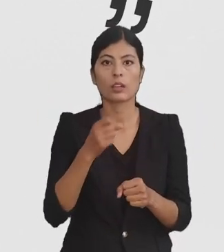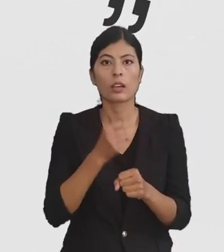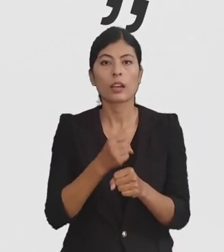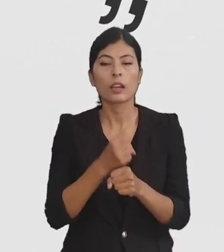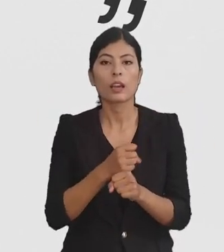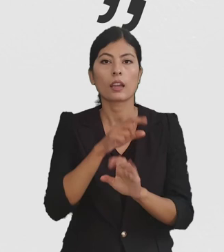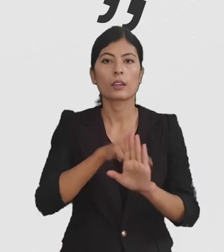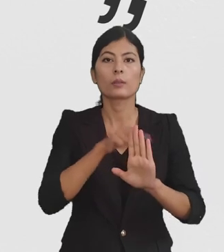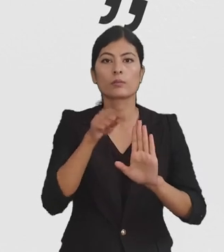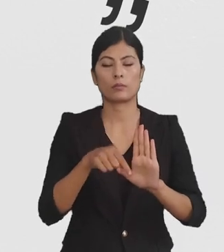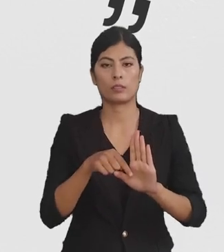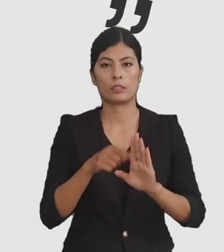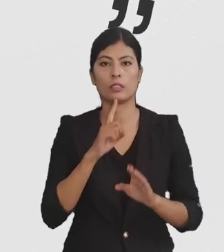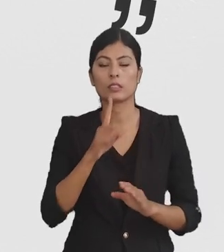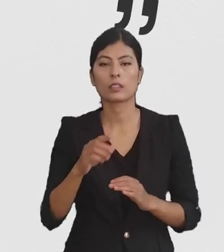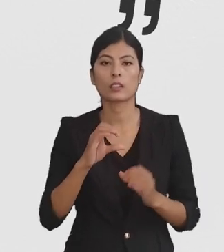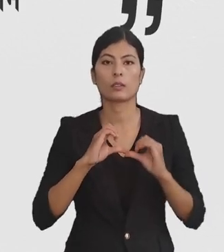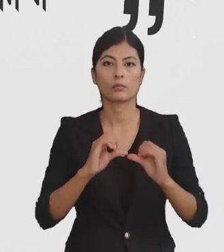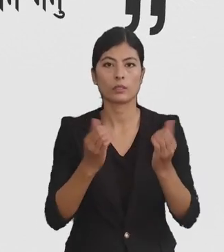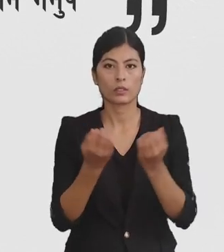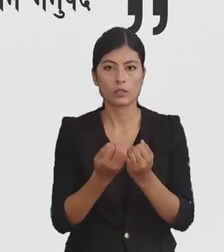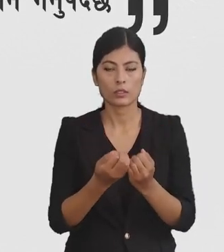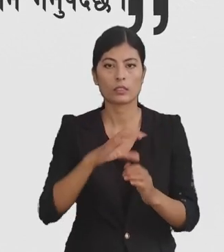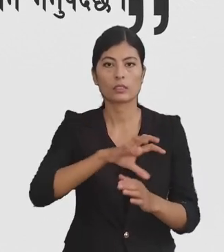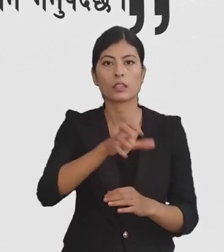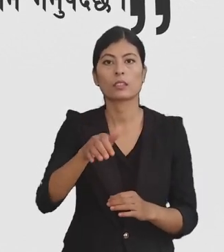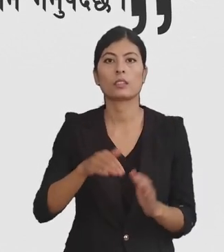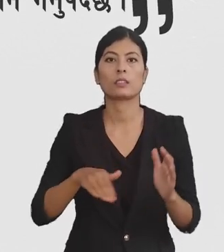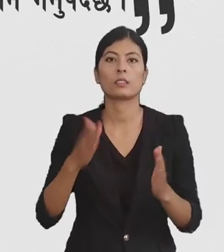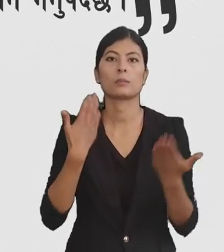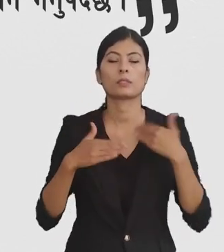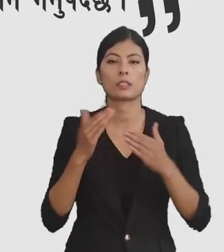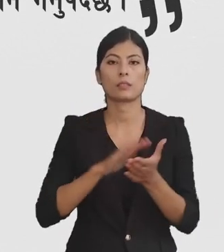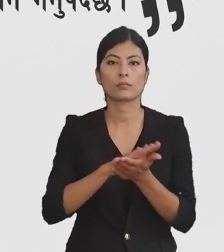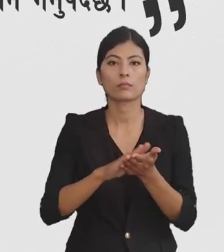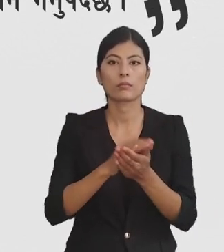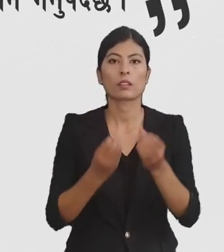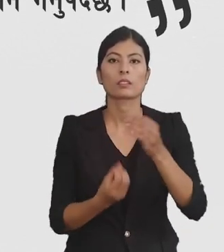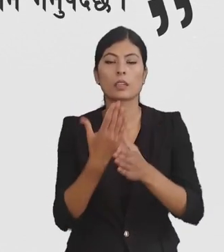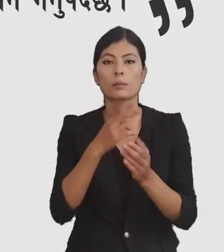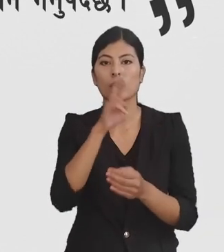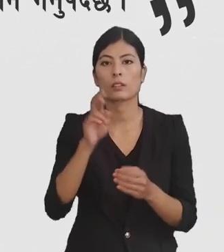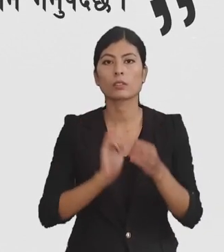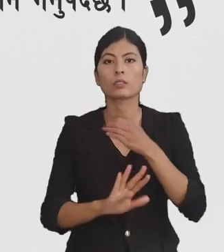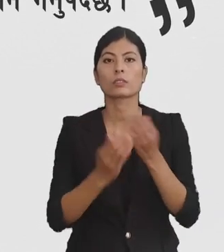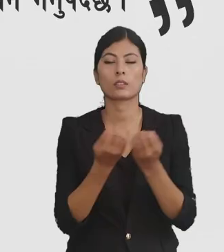गरी स्थानीय लैङ्गिक हिंसा निवारण कोषको स्थापना र सञ्चालन गर्नुपर्दछ।